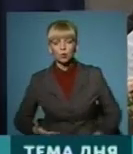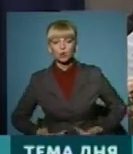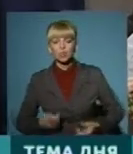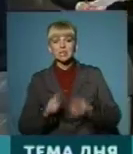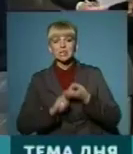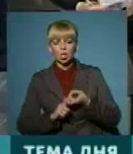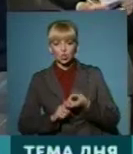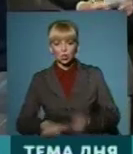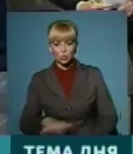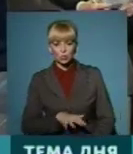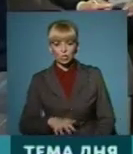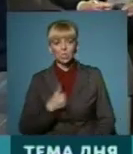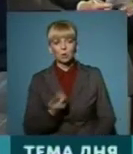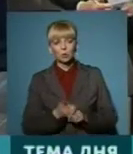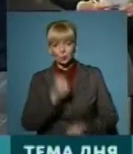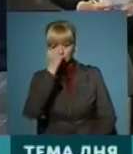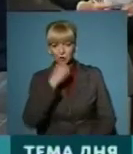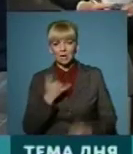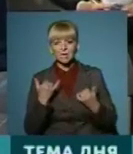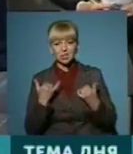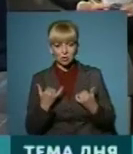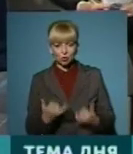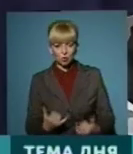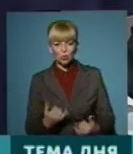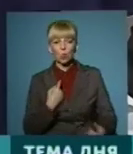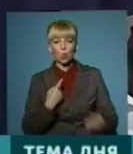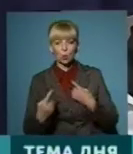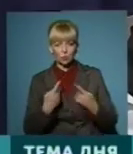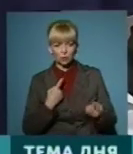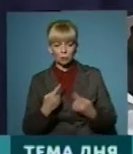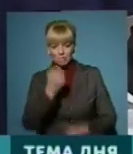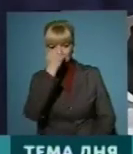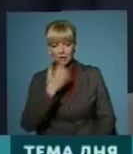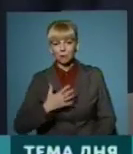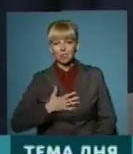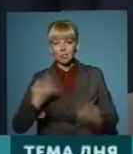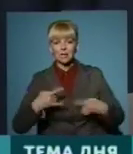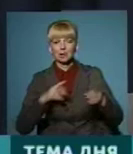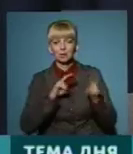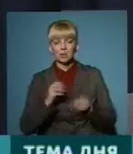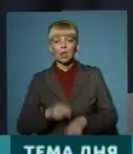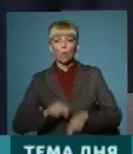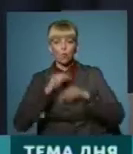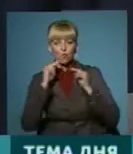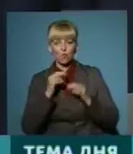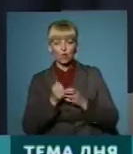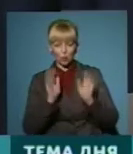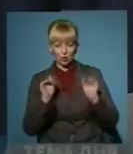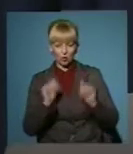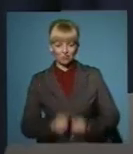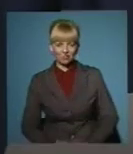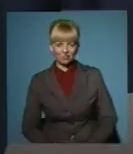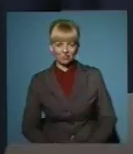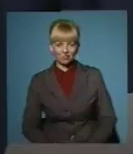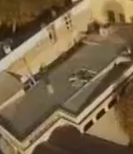зоне. Пане Олеже, я вам дуже дякую за сьогоднішню розмову. Дякую нашим телеглядачам за увагу. До побачення.